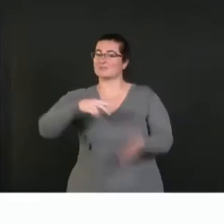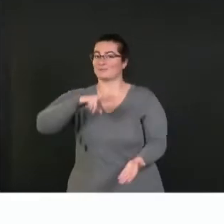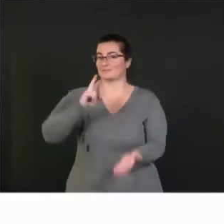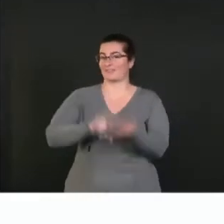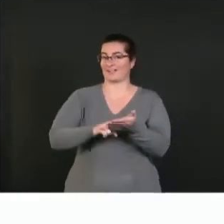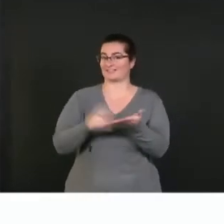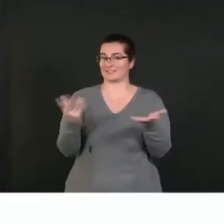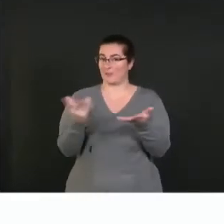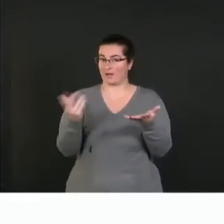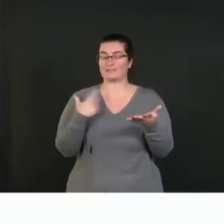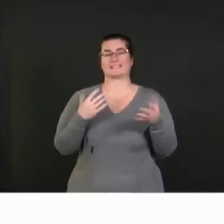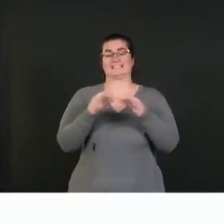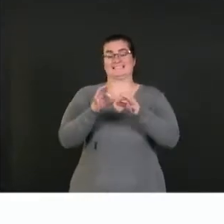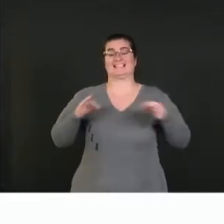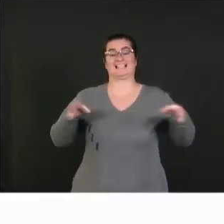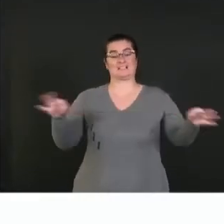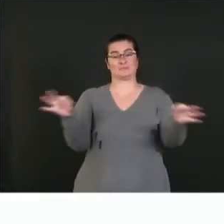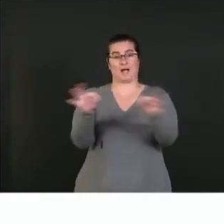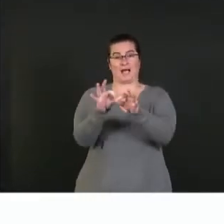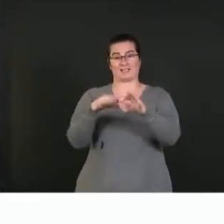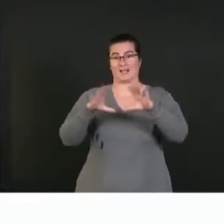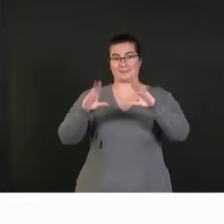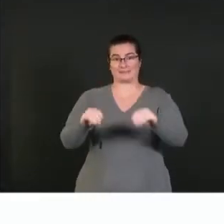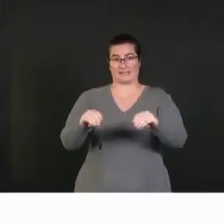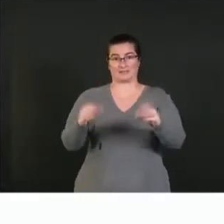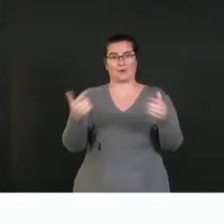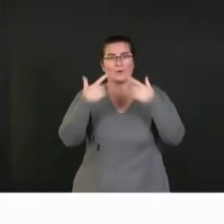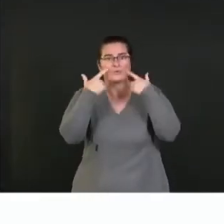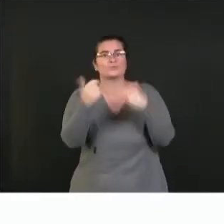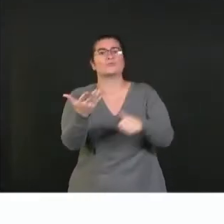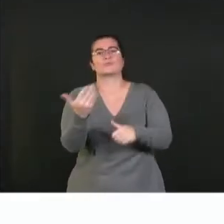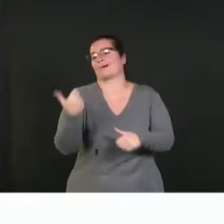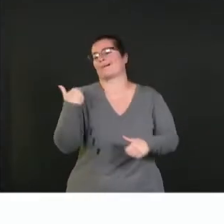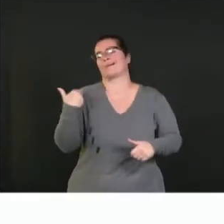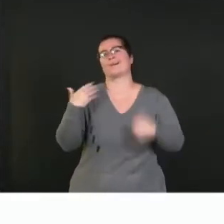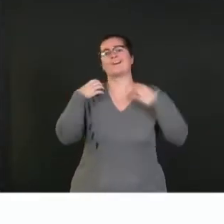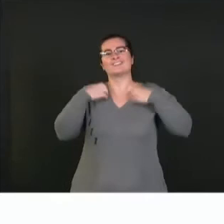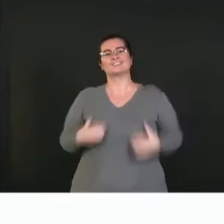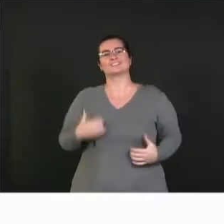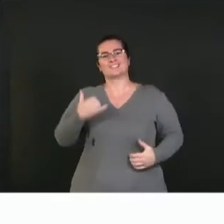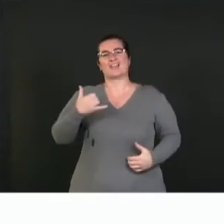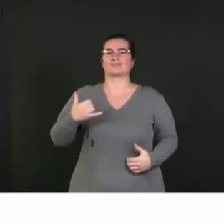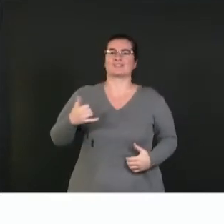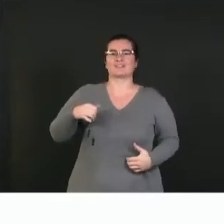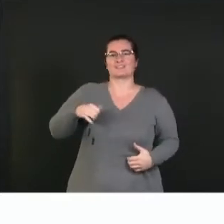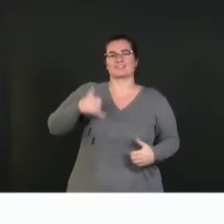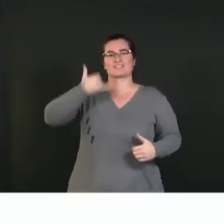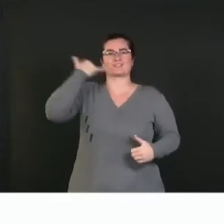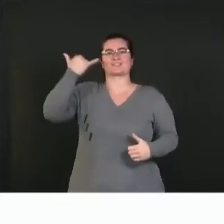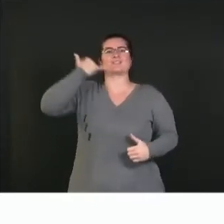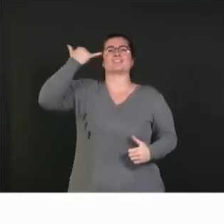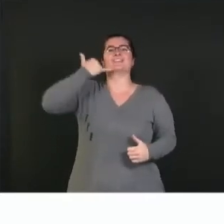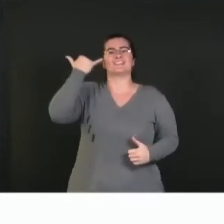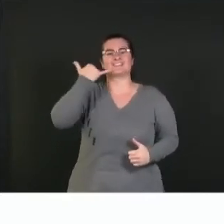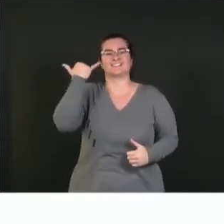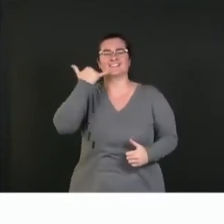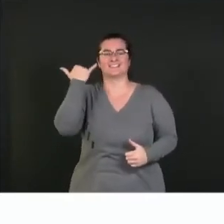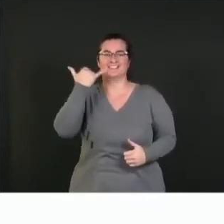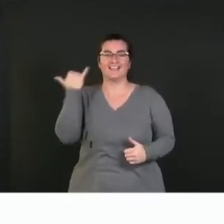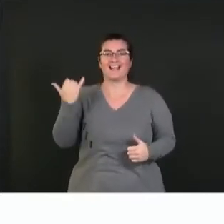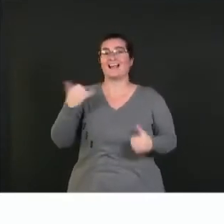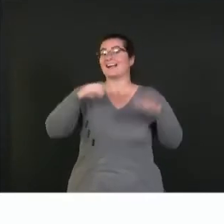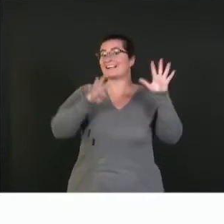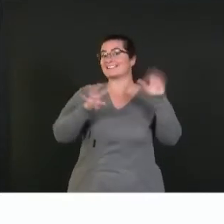habité. Les Gilets jaunes nous l'ont rappelé, hein, très clairement, quoi. Le monde rural existe, il est habité, il occupe plus